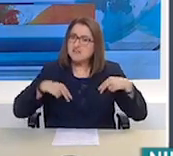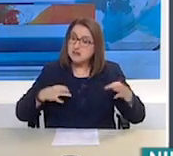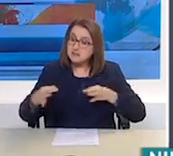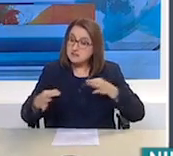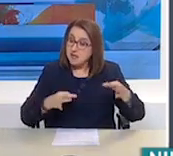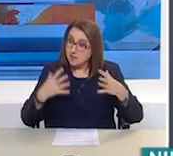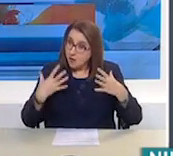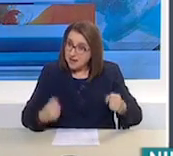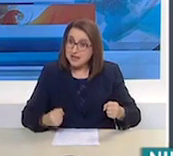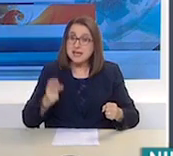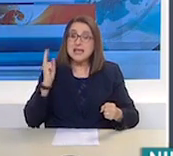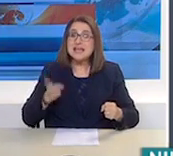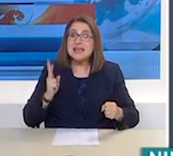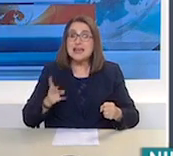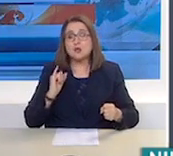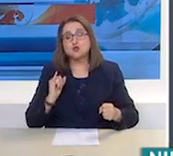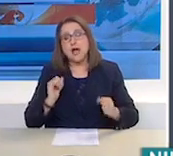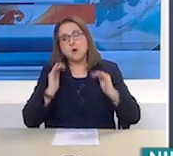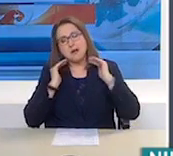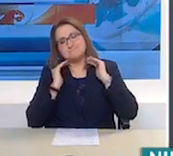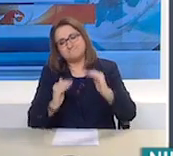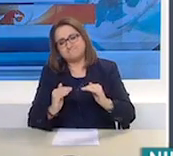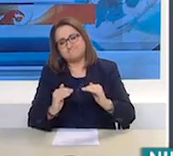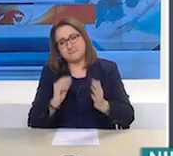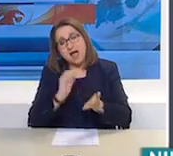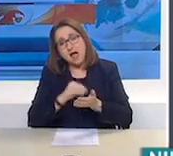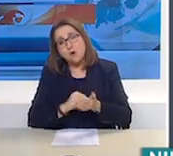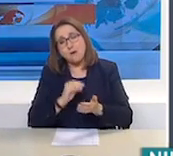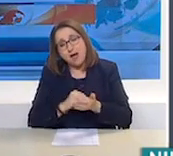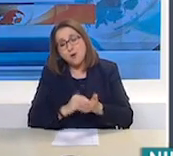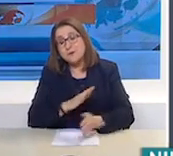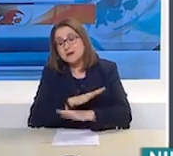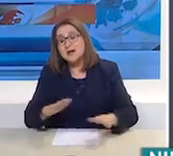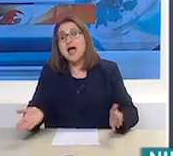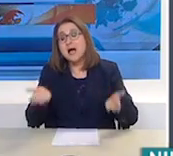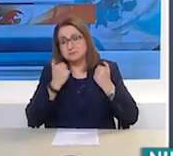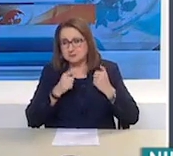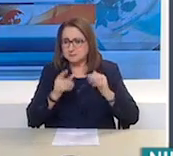ακόμα ξεπεραστεί. Συνεχίζουμε στο τρίτο και στο τέταρτο βήμα επανεκκίνησης